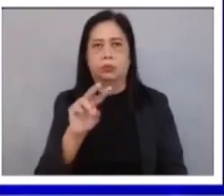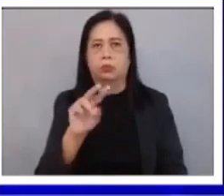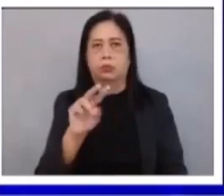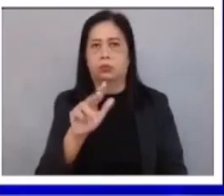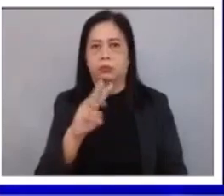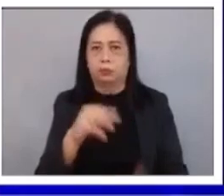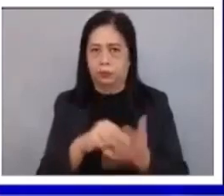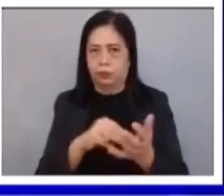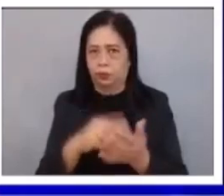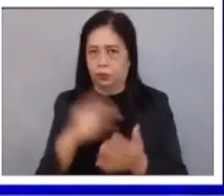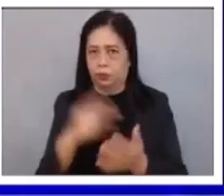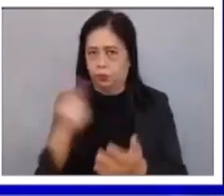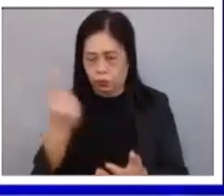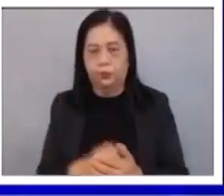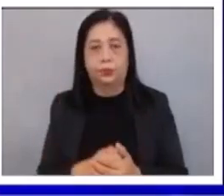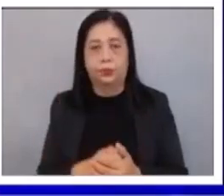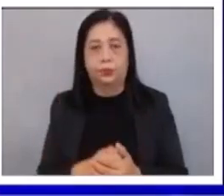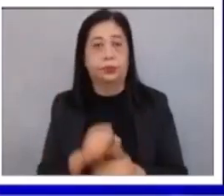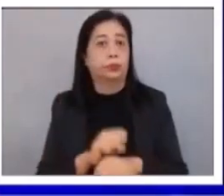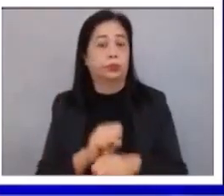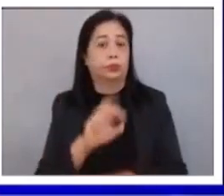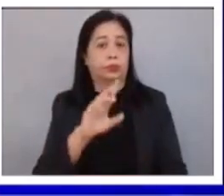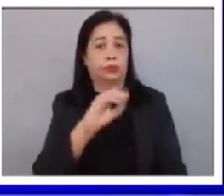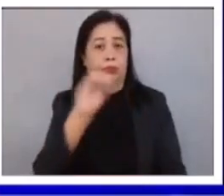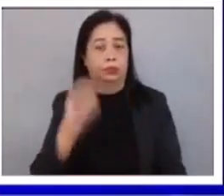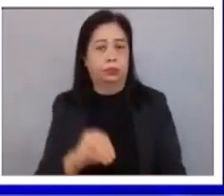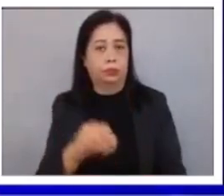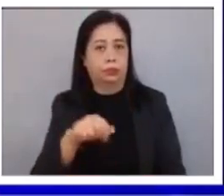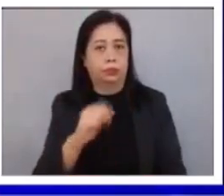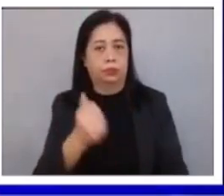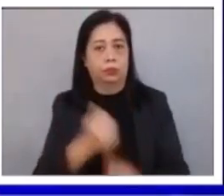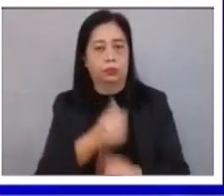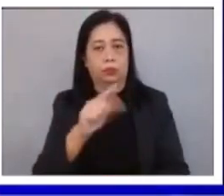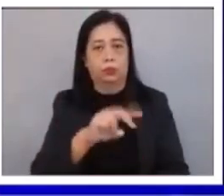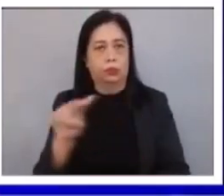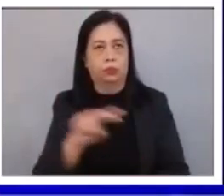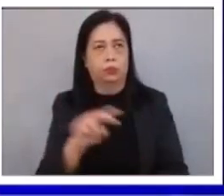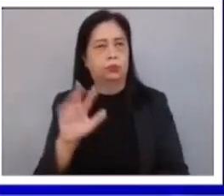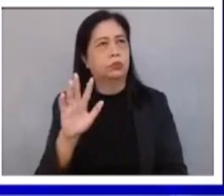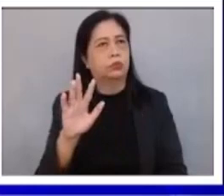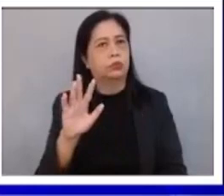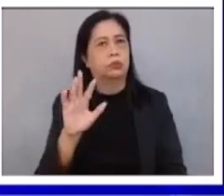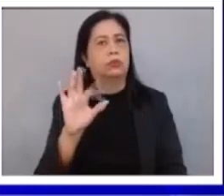Ang employment rate nitong Agosto 2022 ay nasa